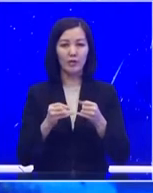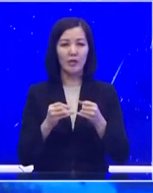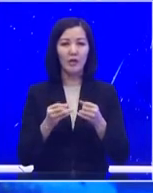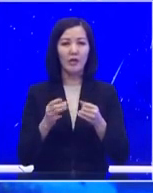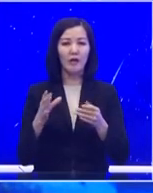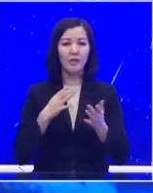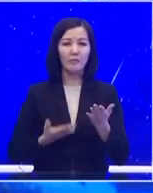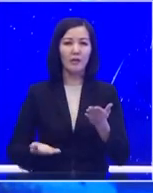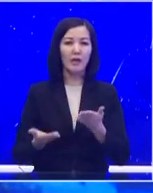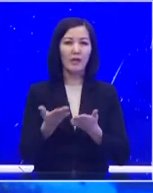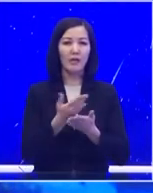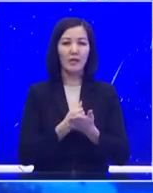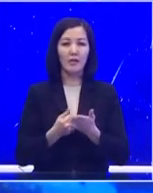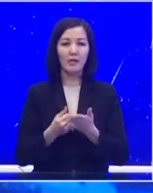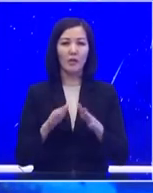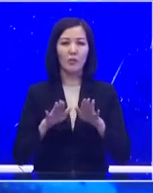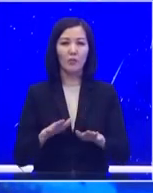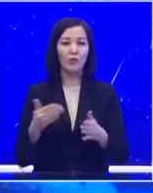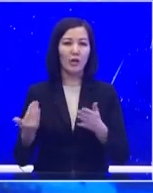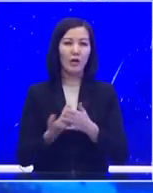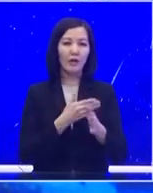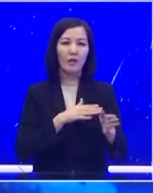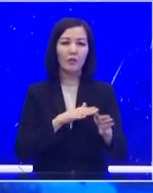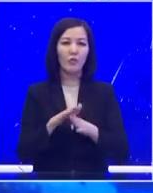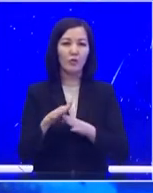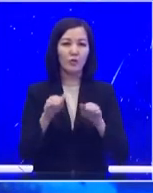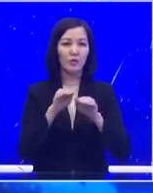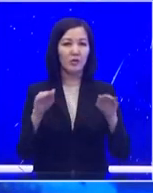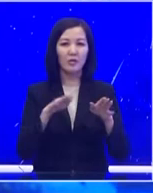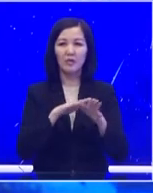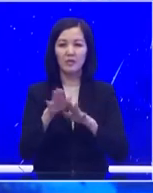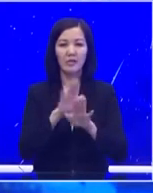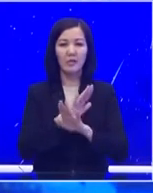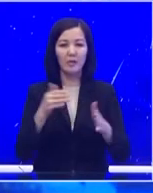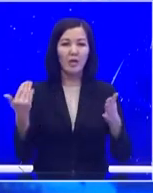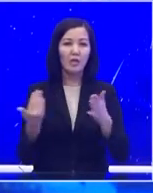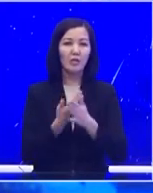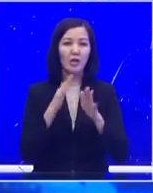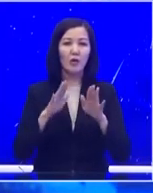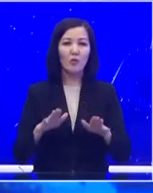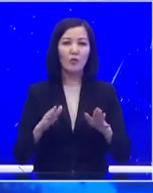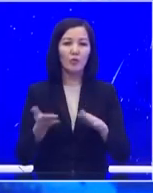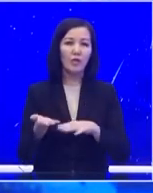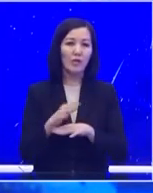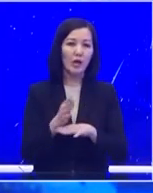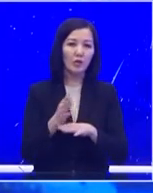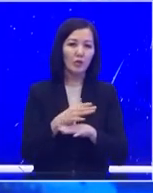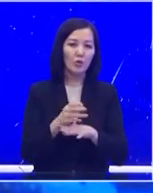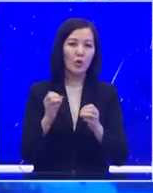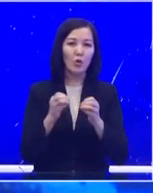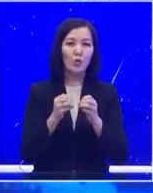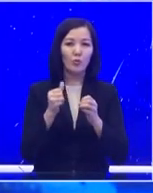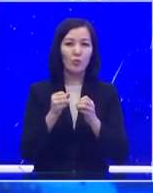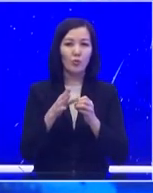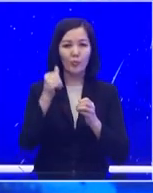кейін орнын қайта толтыру тиісті деңгейде іске аспайды. Ал жаңа орындарды ашуға кемінде 10-15 жыл